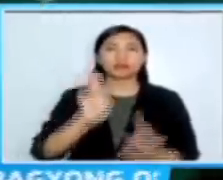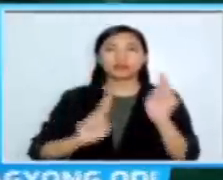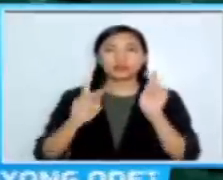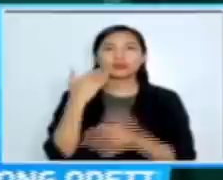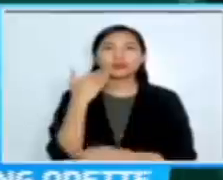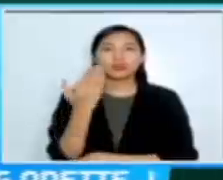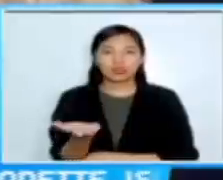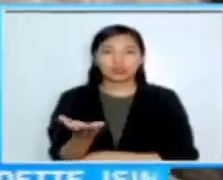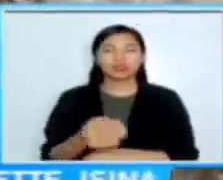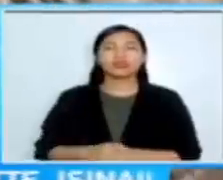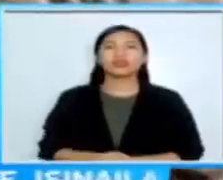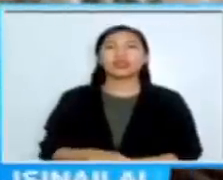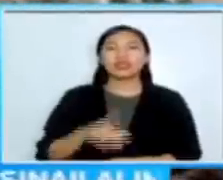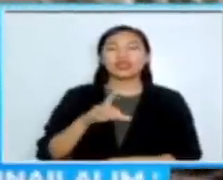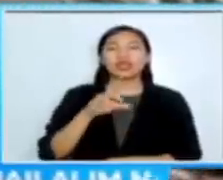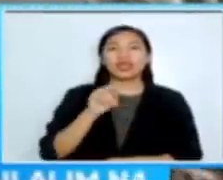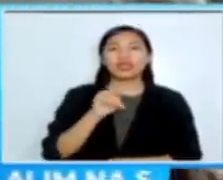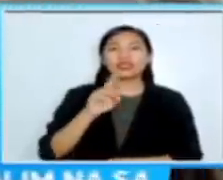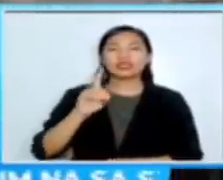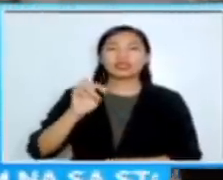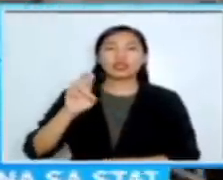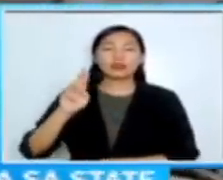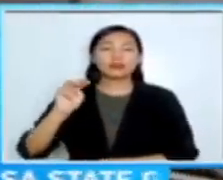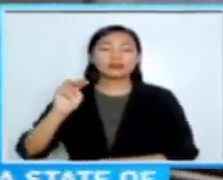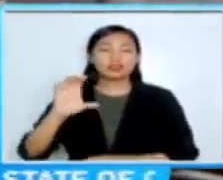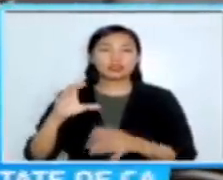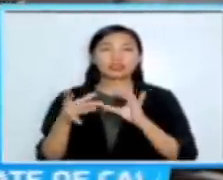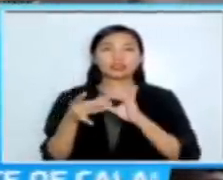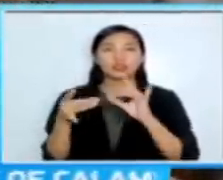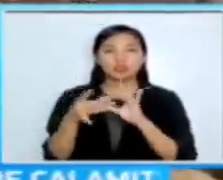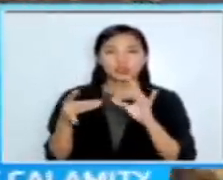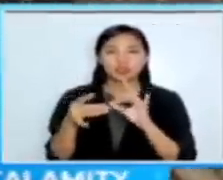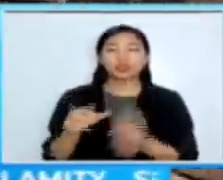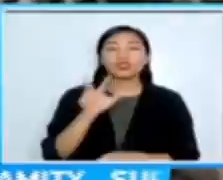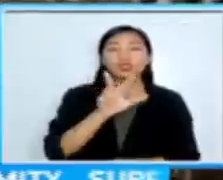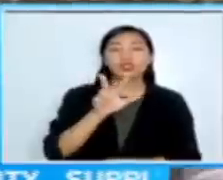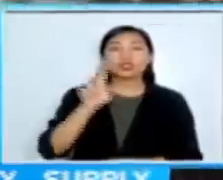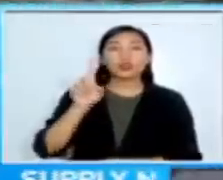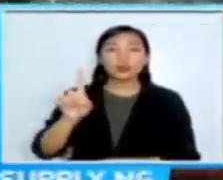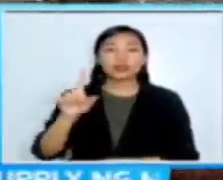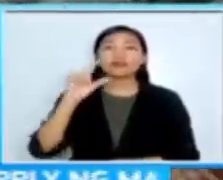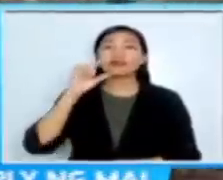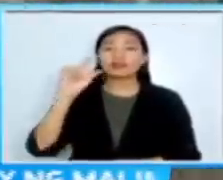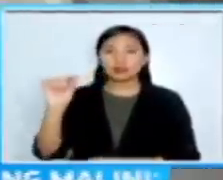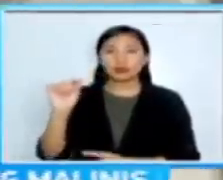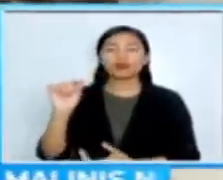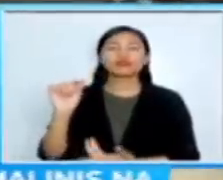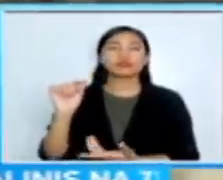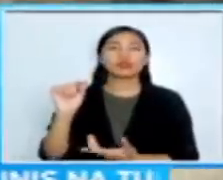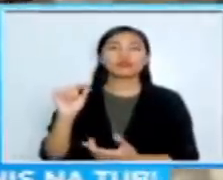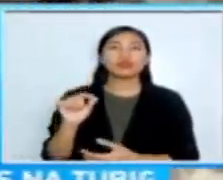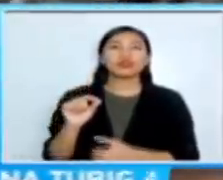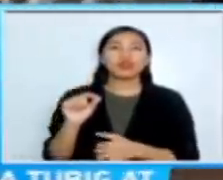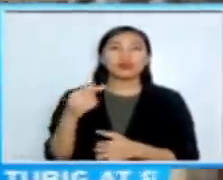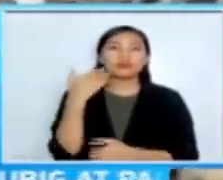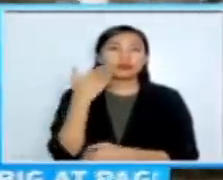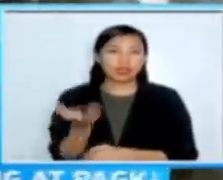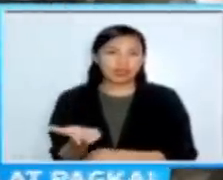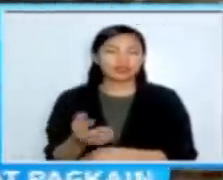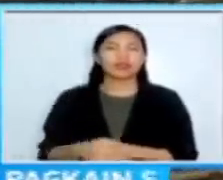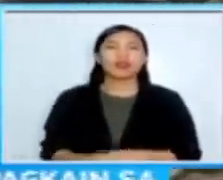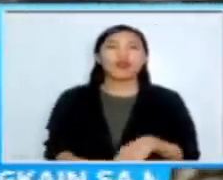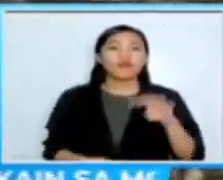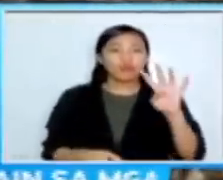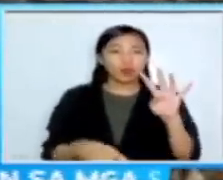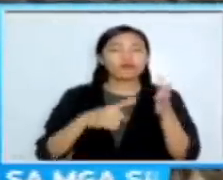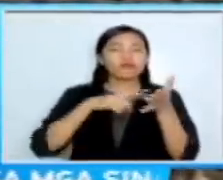ng NDRRMC kahapon, 31 pa lang ang napaulat na nasawi. 4 dito ang kumpirmado, habang 27 ang for validation